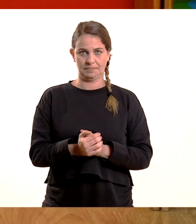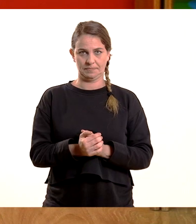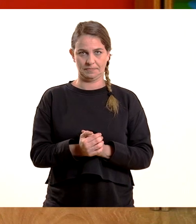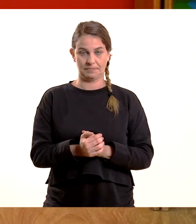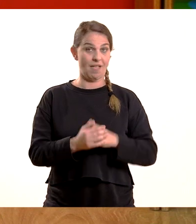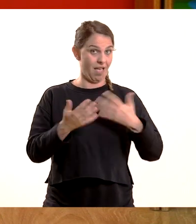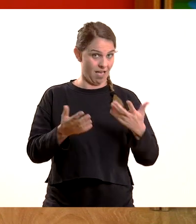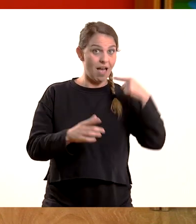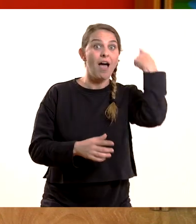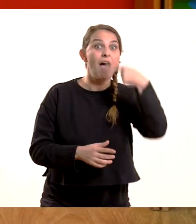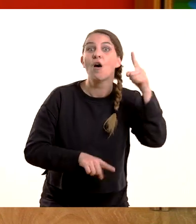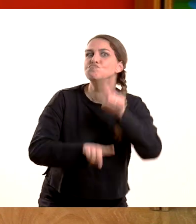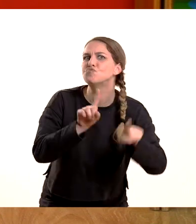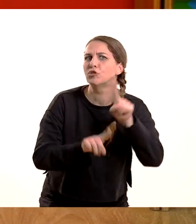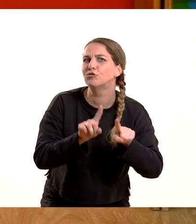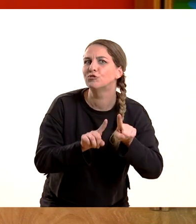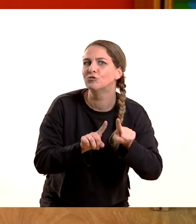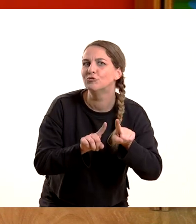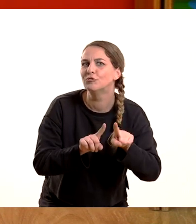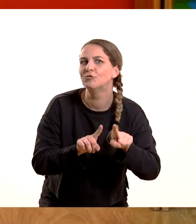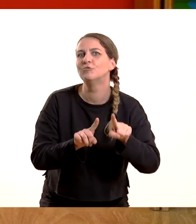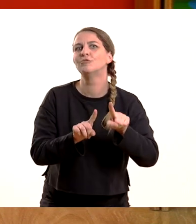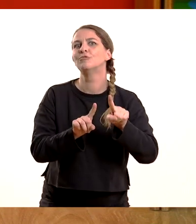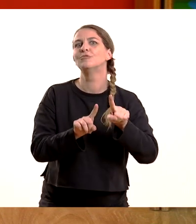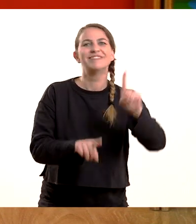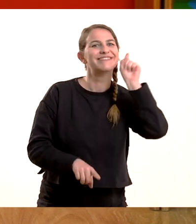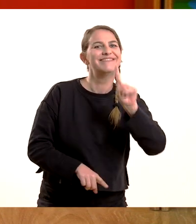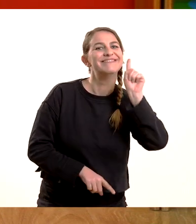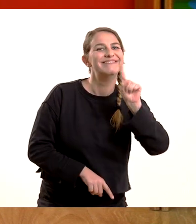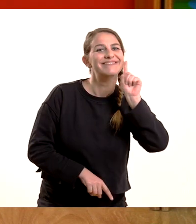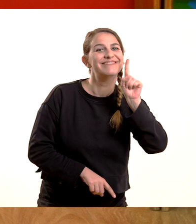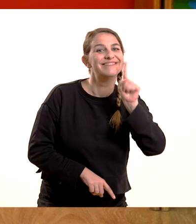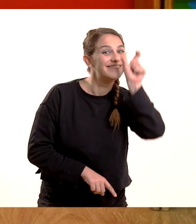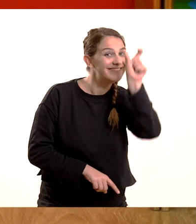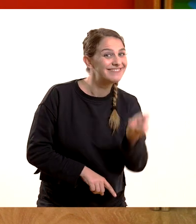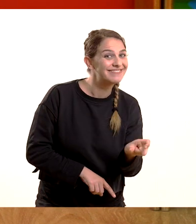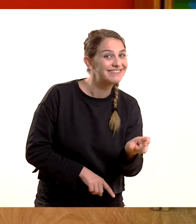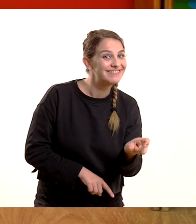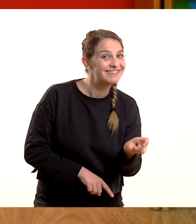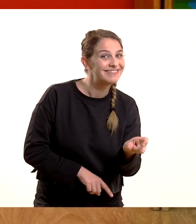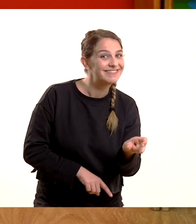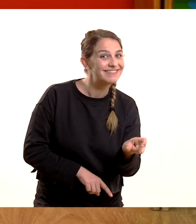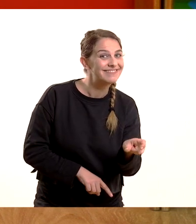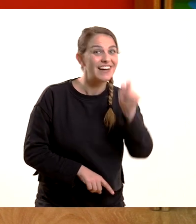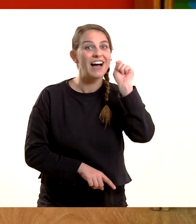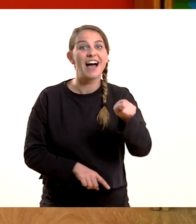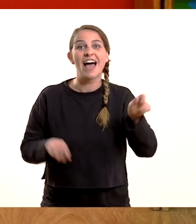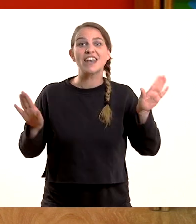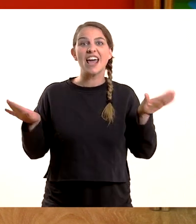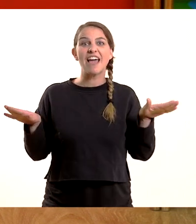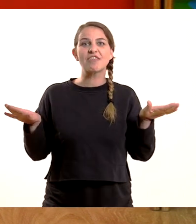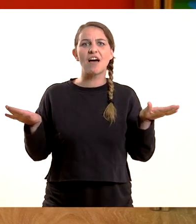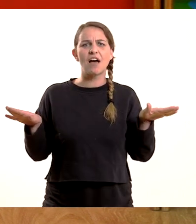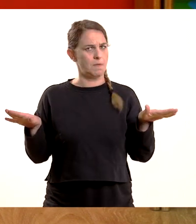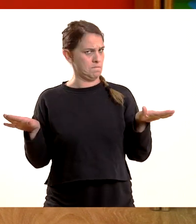Ο ήρωας, η ηρωίδα μας, είναι μία νεράιδα.